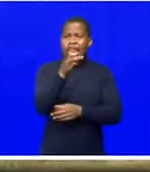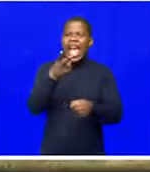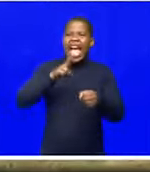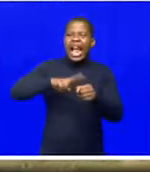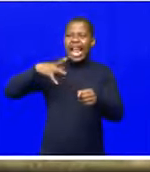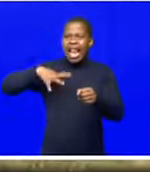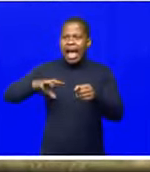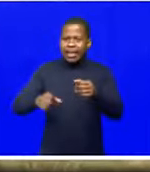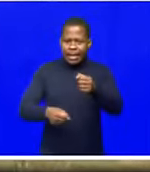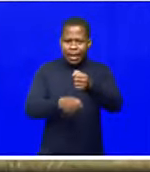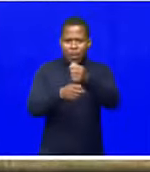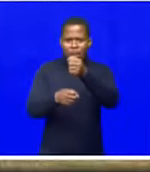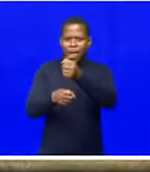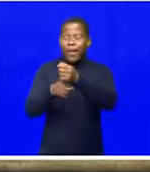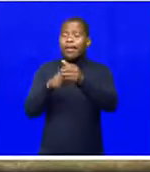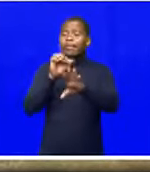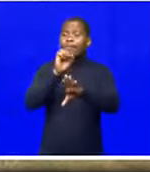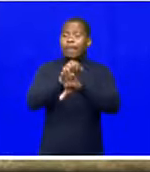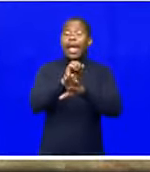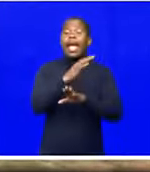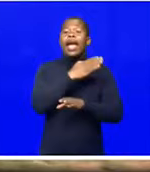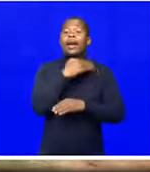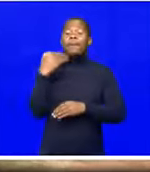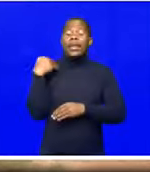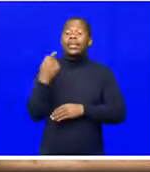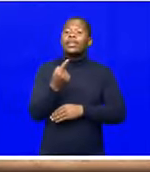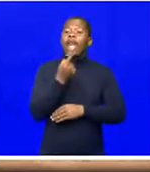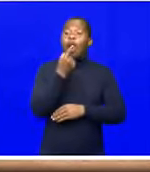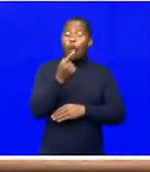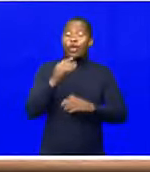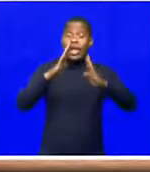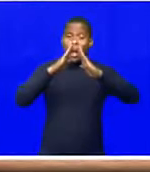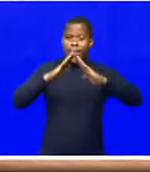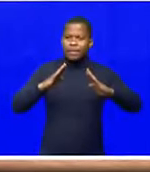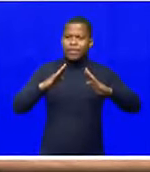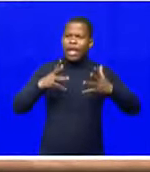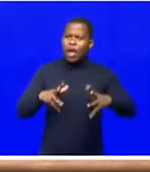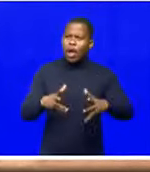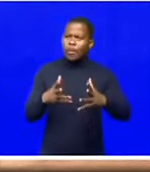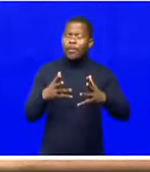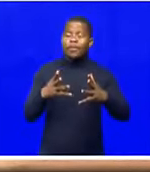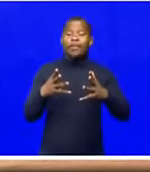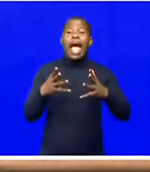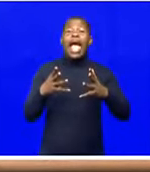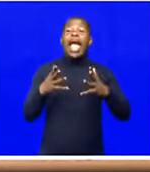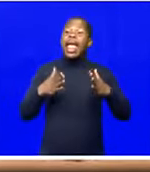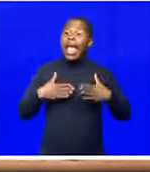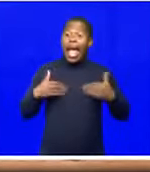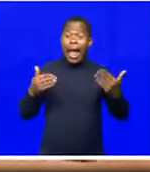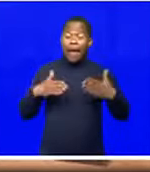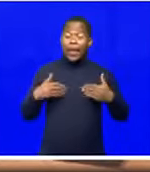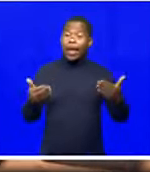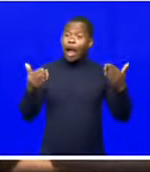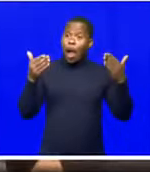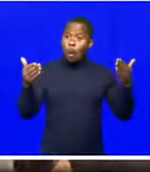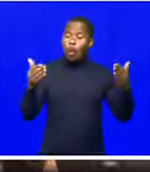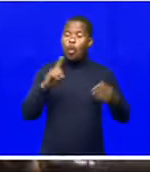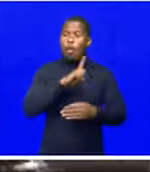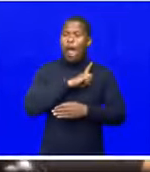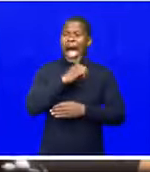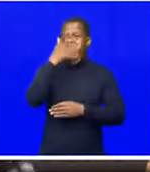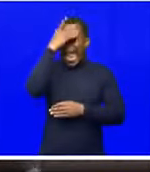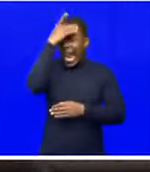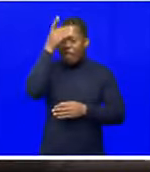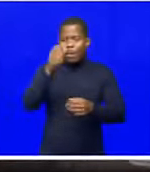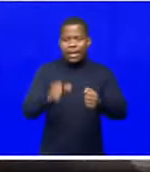nkundla. Indvuna yithi litiko liyayithokotela yonke imetamo yekwesekela uhulumende kuthi asite balimi kude live likhona